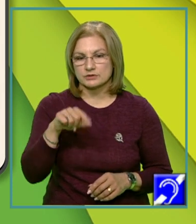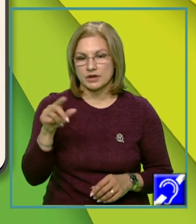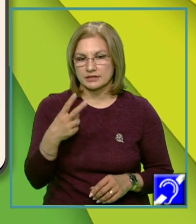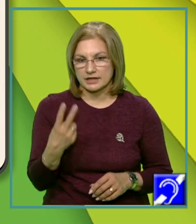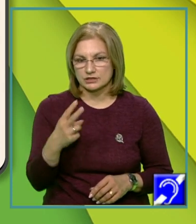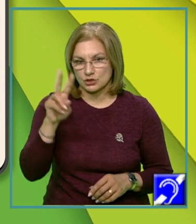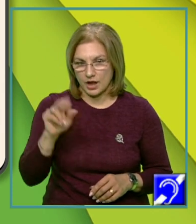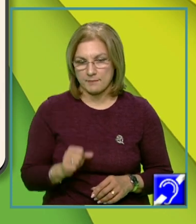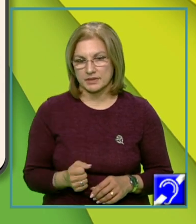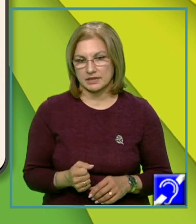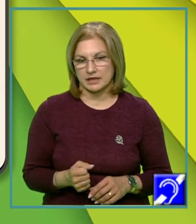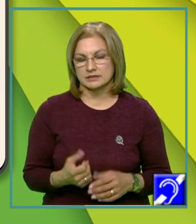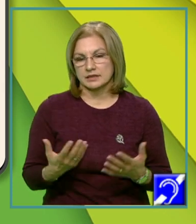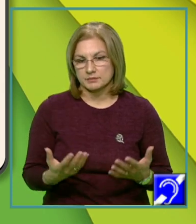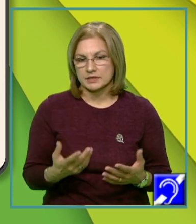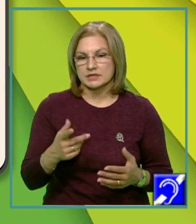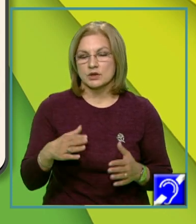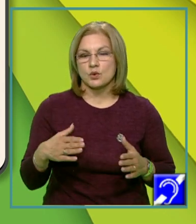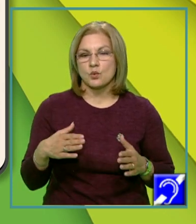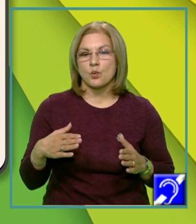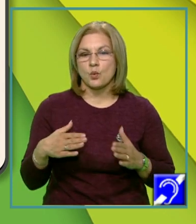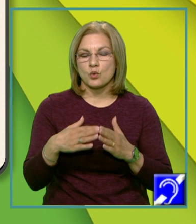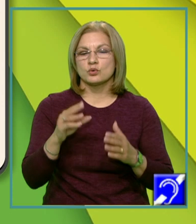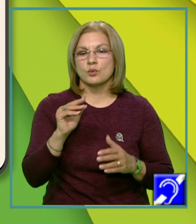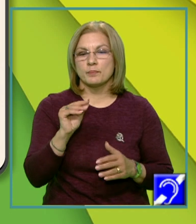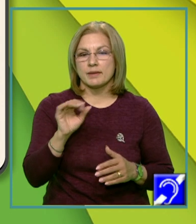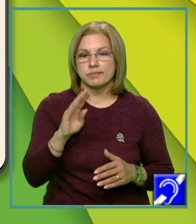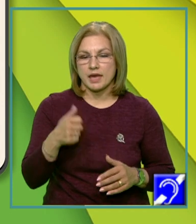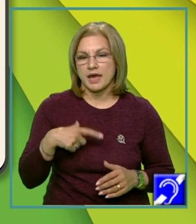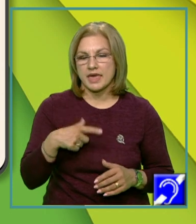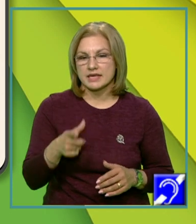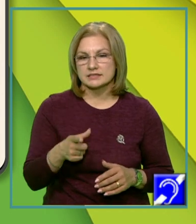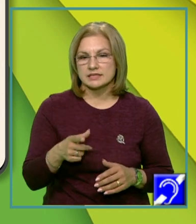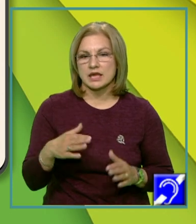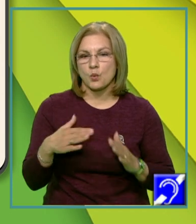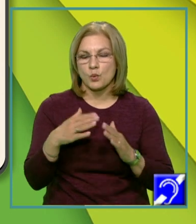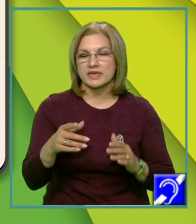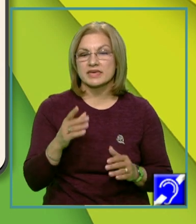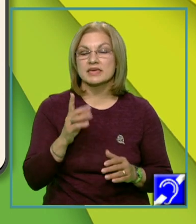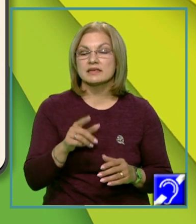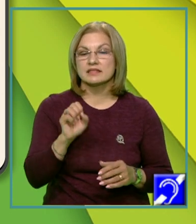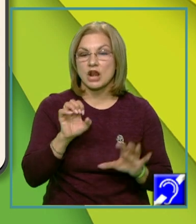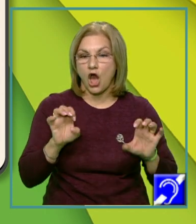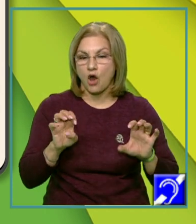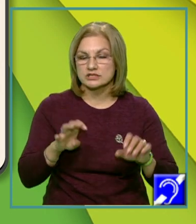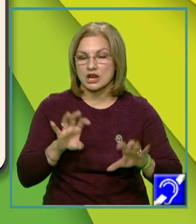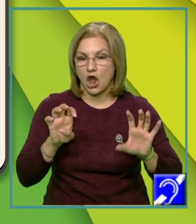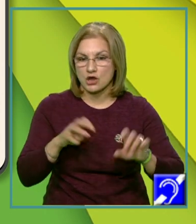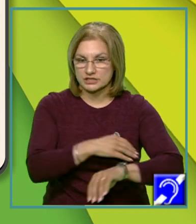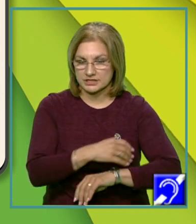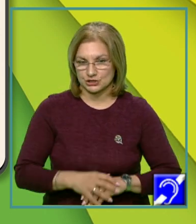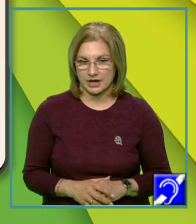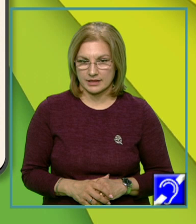prin urmare unghiul p ba este unghi drept și atunci spunem că